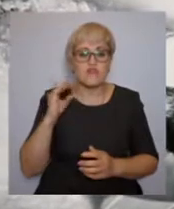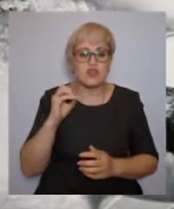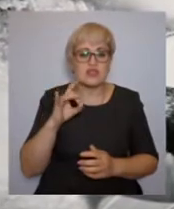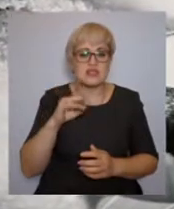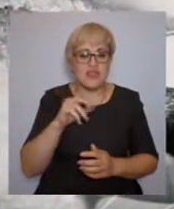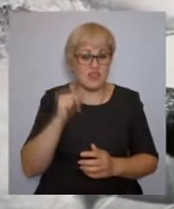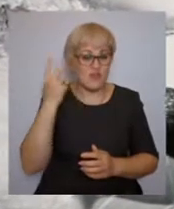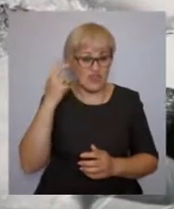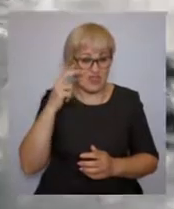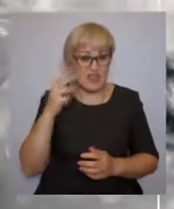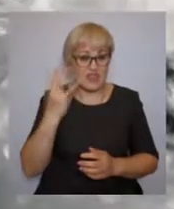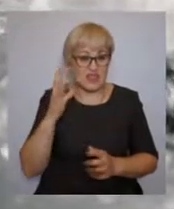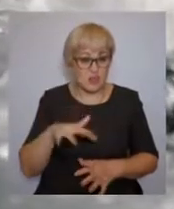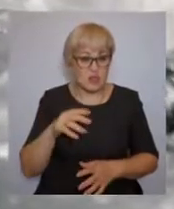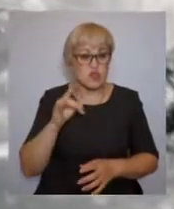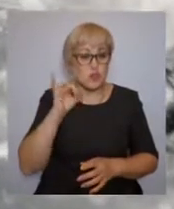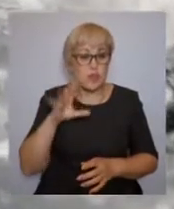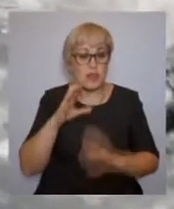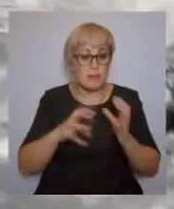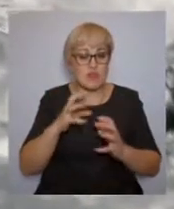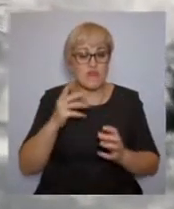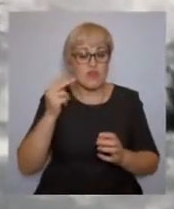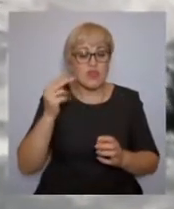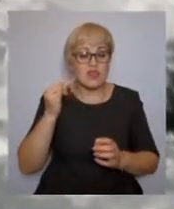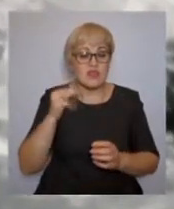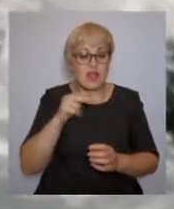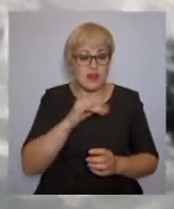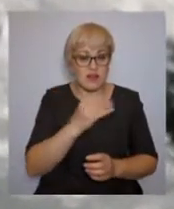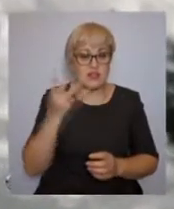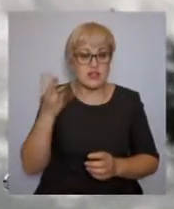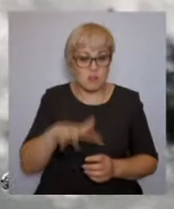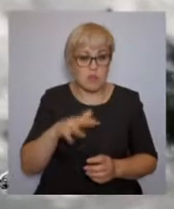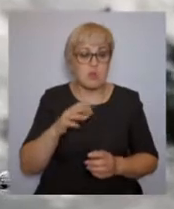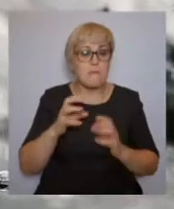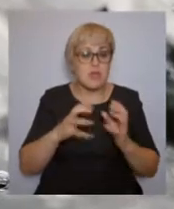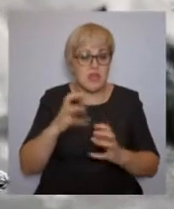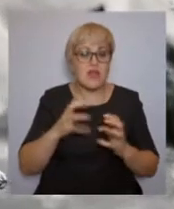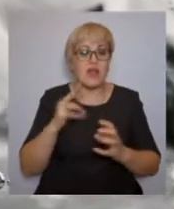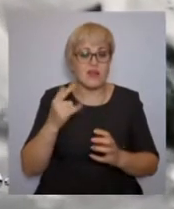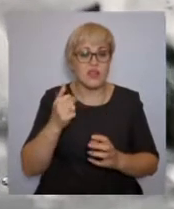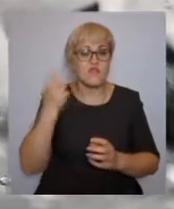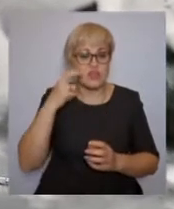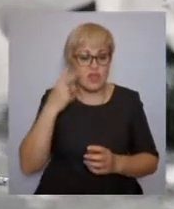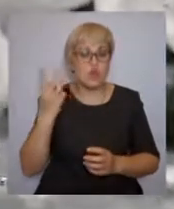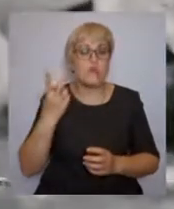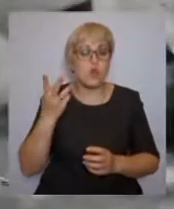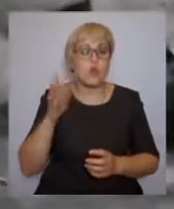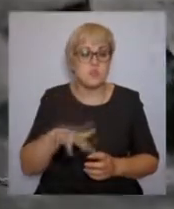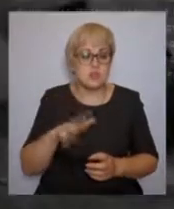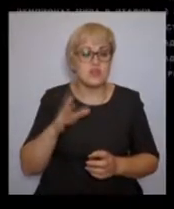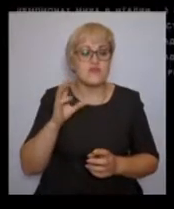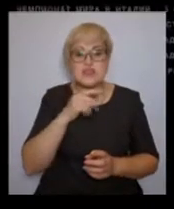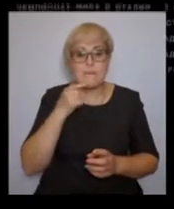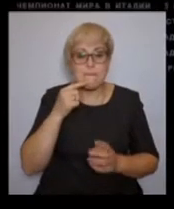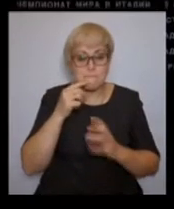призеры кубка европы достижение спортсменок команды в составе сборных команд россии всемирная летняя универсиада в китае